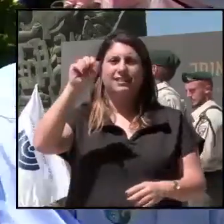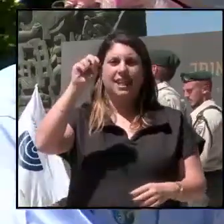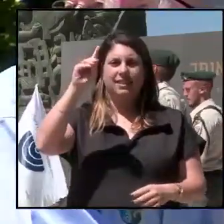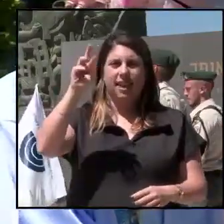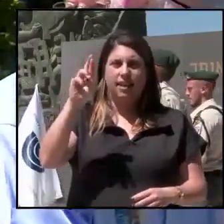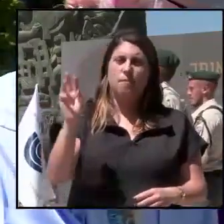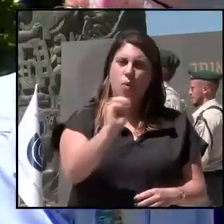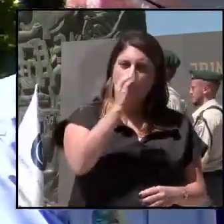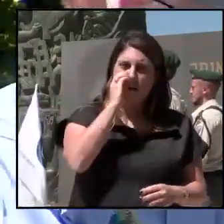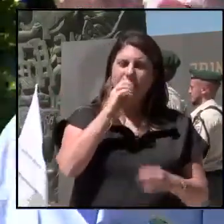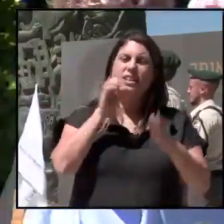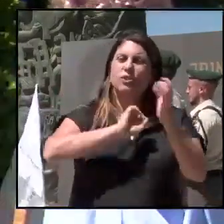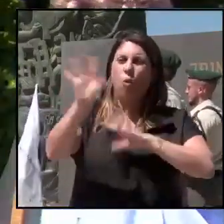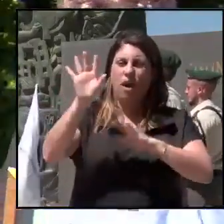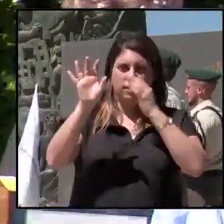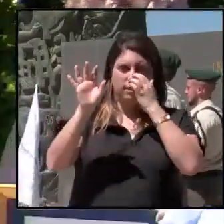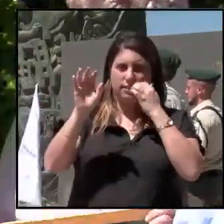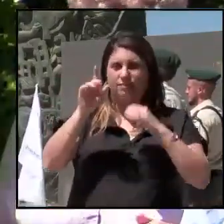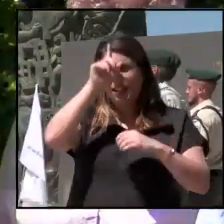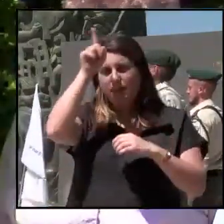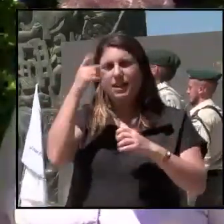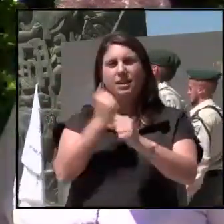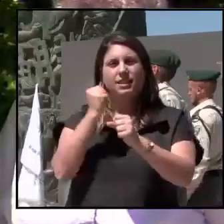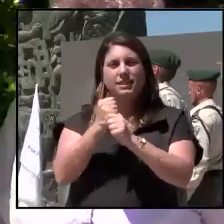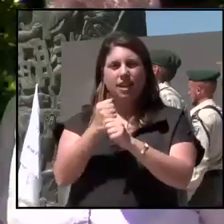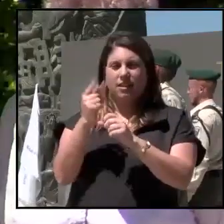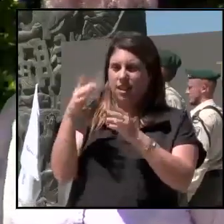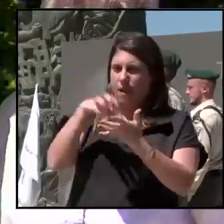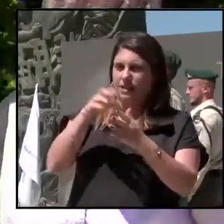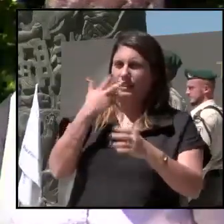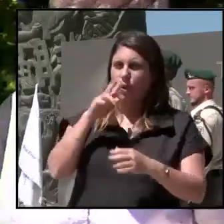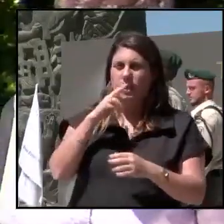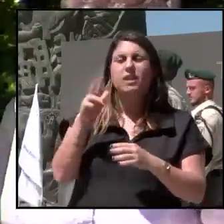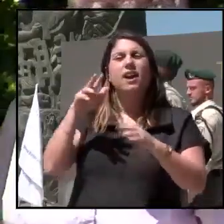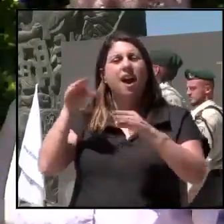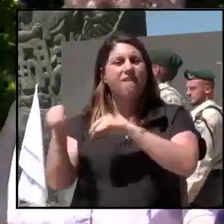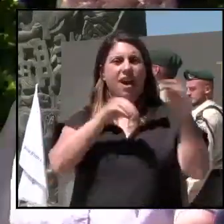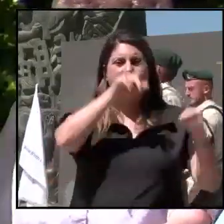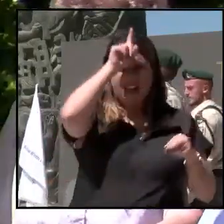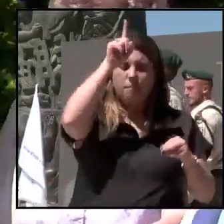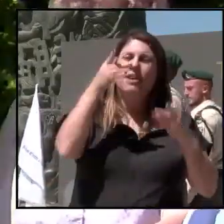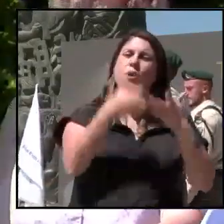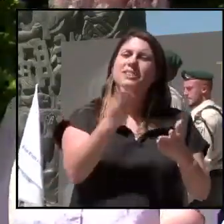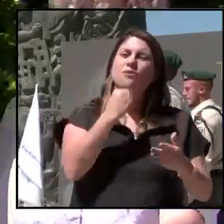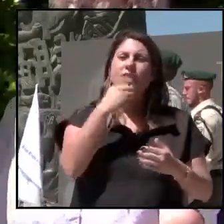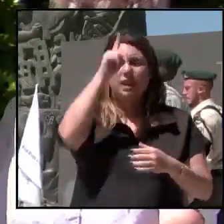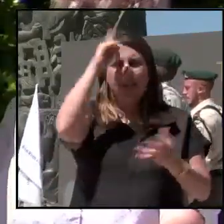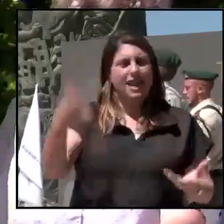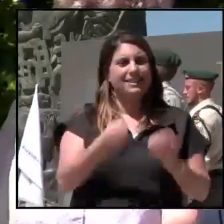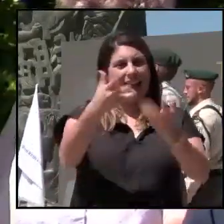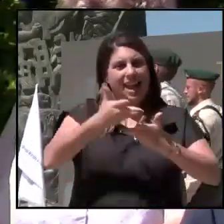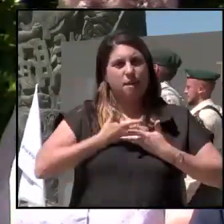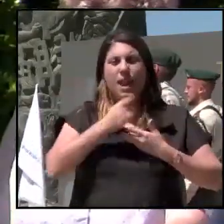גורש מגרמניה כאשר ניהל מחנה הכשרה ציוני. נסע לאנגליה ובעזרת הוועד לעזרת יהודי גרמניה הצליח